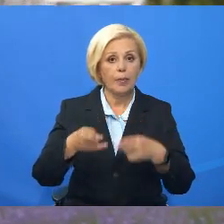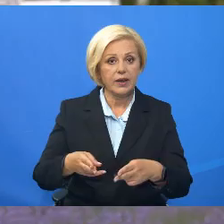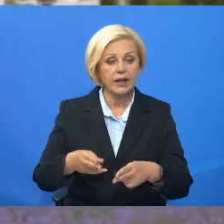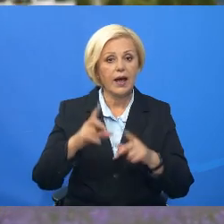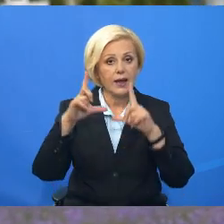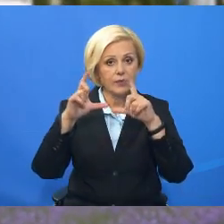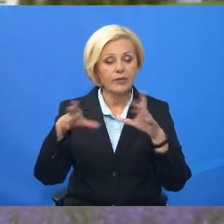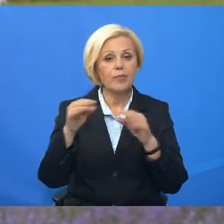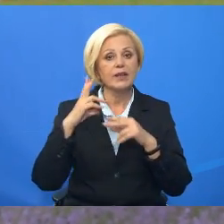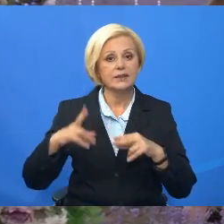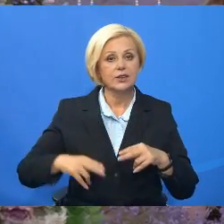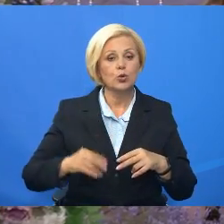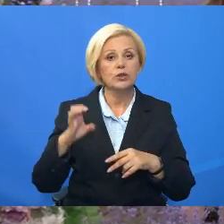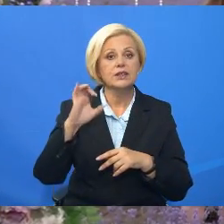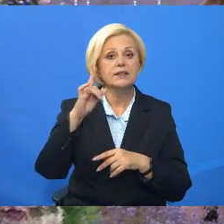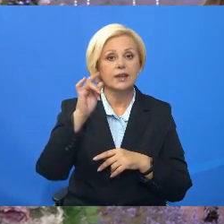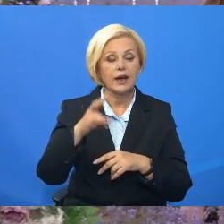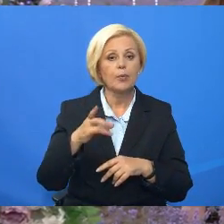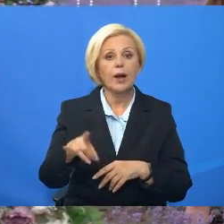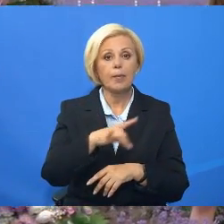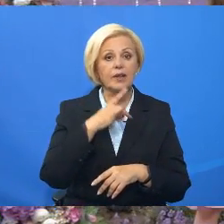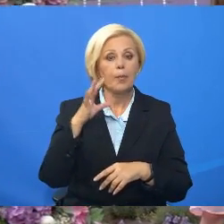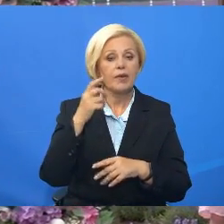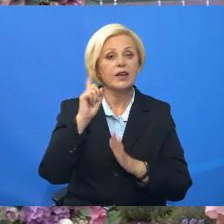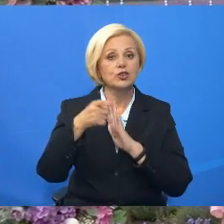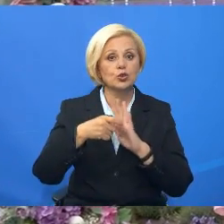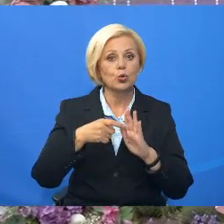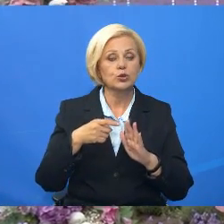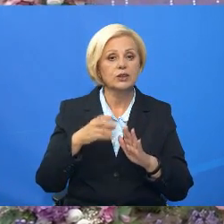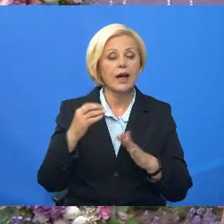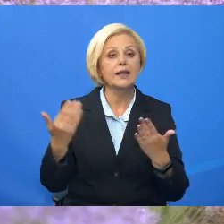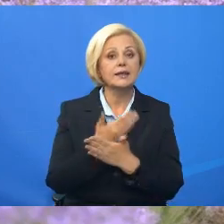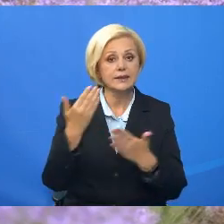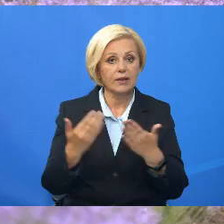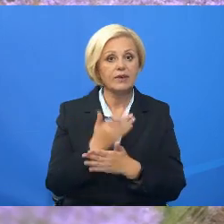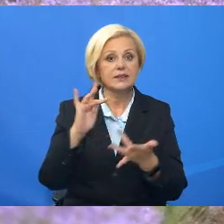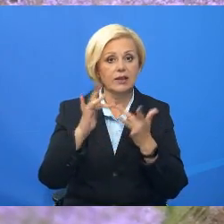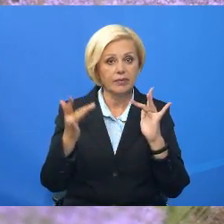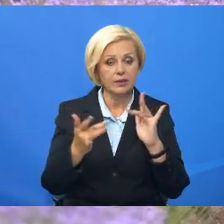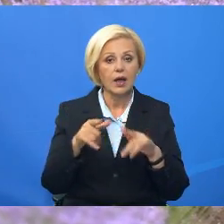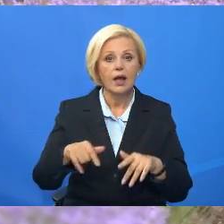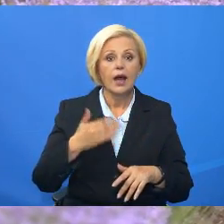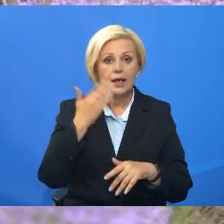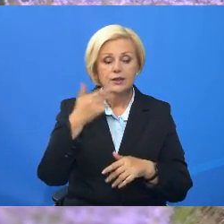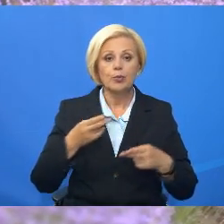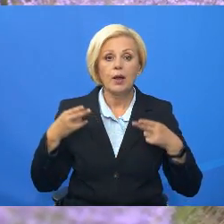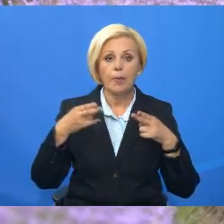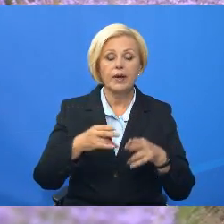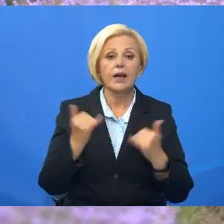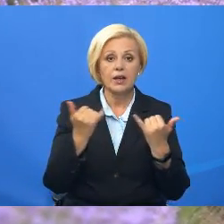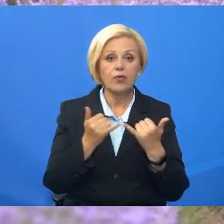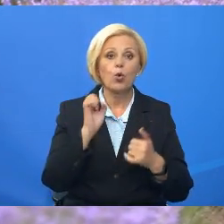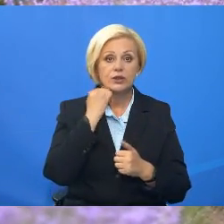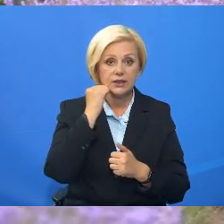фотасесію з дочкамі аж Сахаліна. Пра беларускі Прованс даведалася выпадкова з навінаў у інтэрнэце. Этим летом мы приехали в гости к